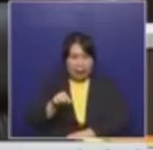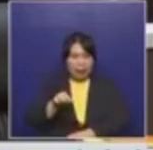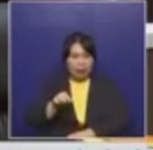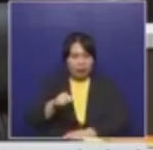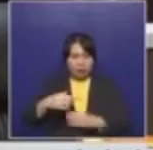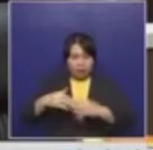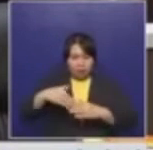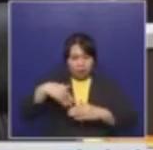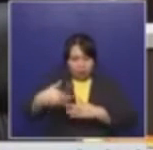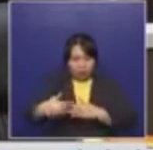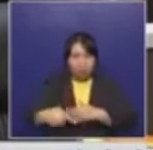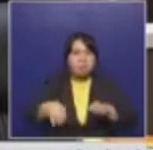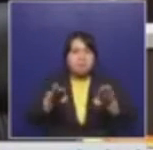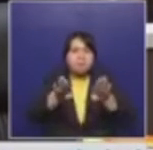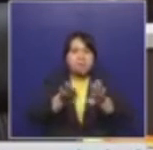มีการประชุมหรือว่าปิดเทอมของสภานั้นเองกับท่านประธานและเรามีความจำเป็นอย่างยิ่งท่านประธานตอนนั้นว่าเราน่าจะสามารถจัดประชุมกันได้ทั้งฝ่ายค้านครับก็ขอนะครับความร่วมมือจากฝ่ายรัฐบาลที่จะจัดประชุมในช่วงที่มีการเว้นวรรคการประชุมในตอนนั้นเพราะว่าเรามีความจำเป็นอย่างยิ่งกับท่านประธานที่ที่ในฐานะที่เป็นผู้แทนของราษฎรเนี่ยจะได้เข้ามาพิจารณาถึงความเดือดร้อนของพี่น้องประชาชนในจังหวะนั้นนะครับแต่ก็ไม่สามารถทำได้และก็ไม่สามารถประชุมออนไลน์ได้เพราะว่าข้อบังคับการประชุมของสภาผู้แทนราษฎรเนี่ยไม่เปิดโอกาสไว้แบบนั้นนะครับมันนี้ก็ท่านประธานก็เป็นวาระอันดีกับที่ทางสภาของพวกเรานะครับได้มีการเสนอร่างตัวนี้เข้ามาเพื่อแก้ไขข้อบังคับการประชุมให้มีความคันต่อสมัยนะครับปัญหาก็คือว่าทำไมถึงเสนอมาเพียงแค่การประชุมของคณะกรรมาธิการเท่านั้นกับท่านประธานๆ